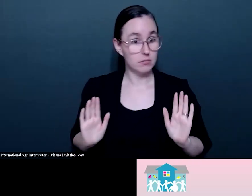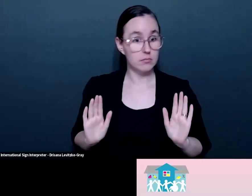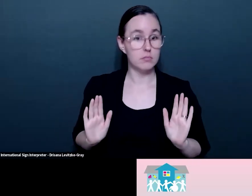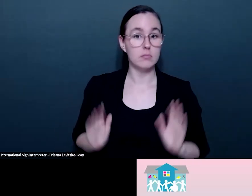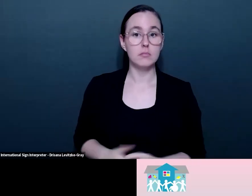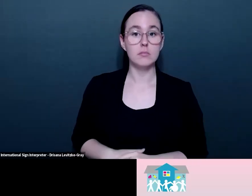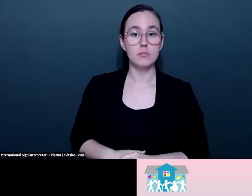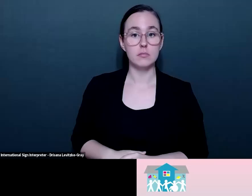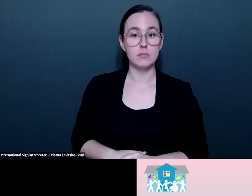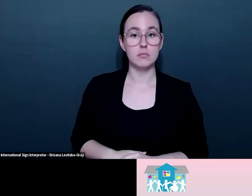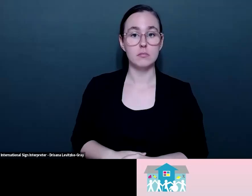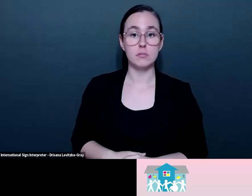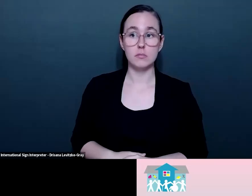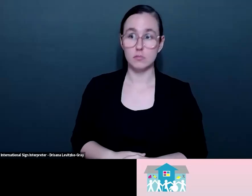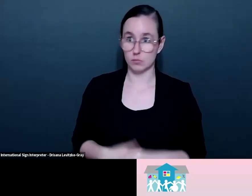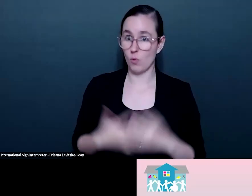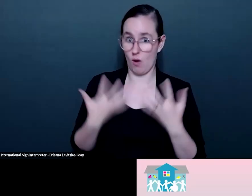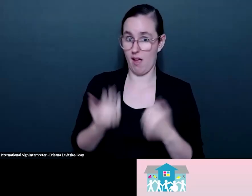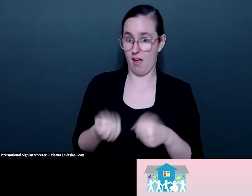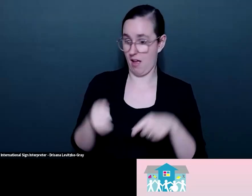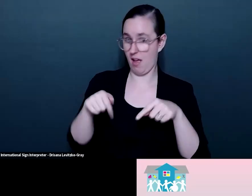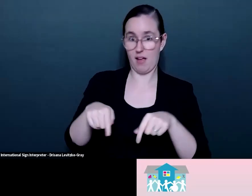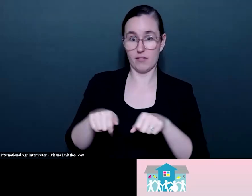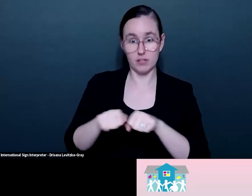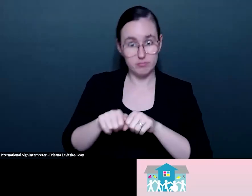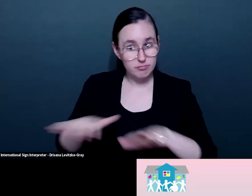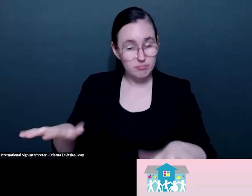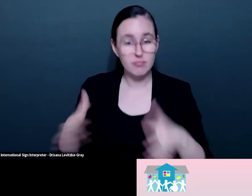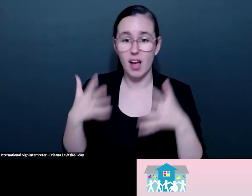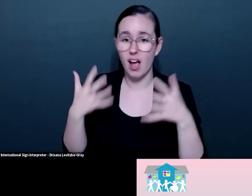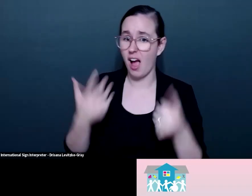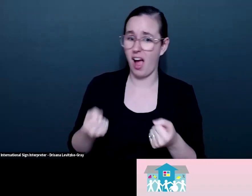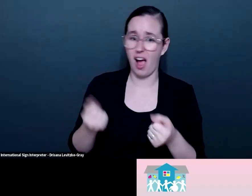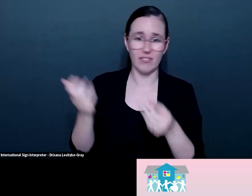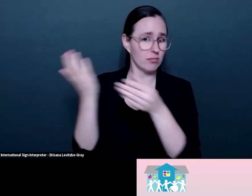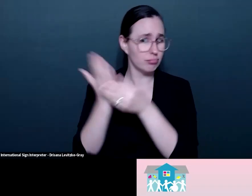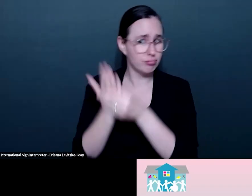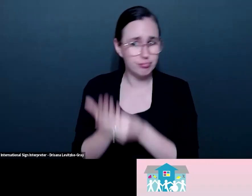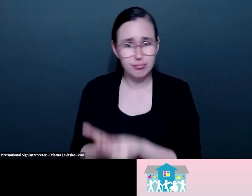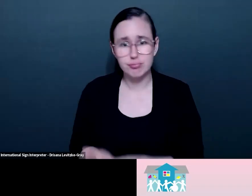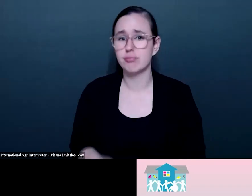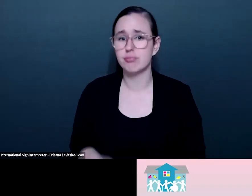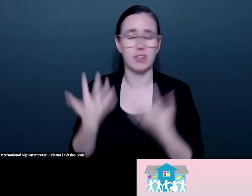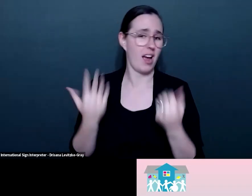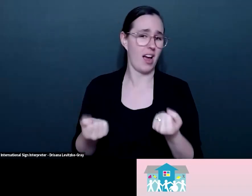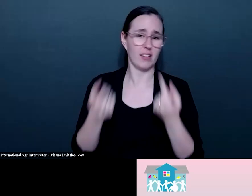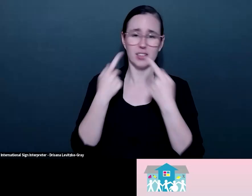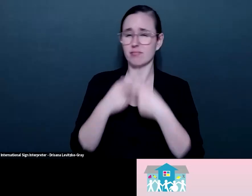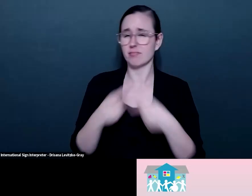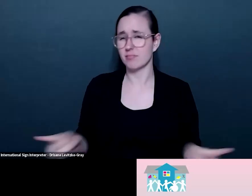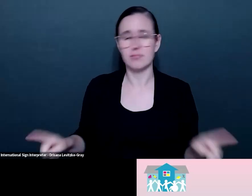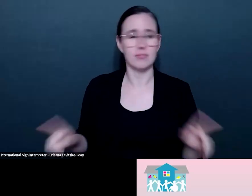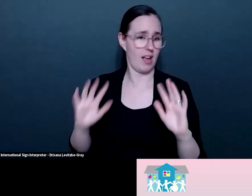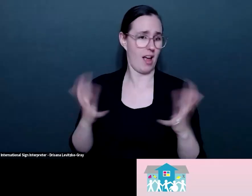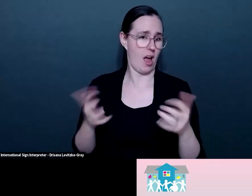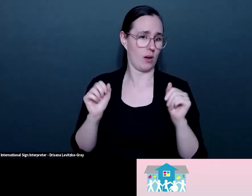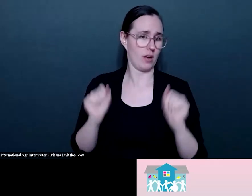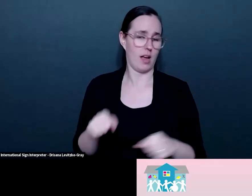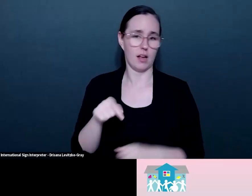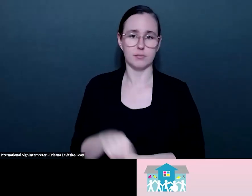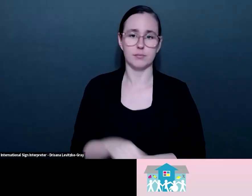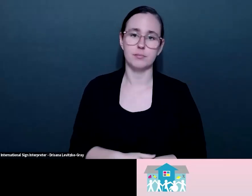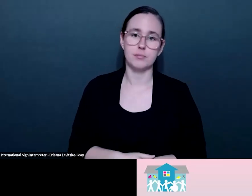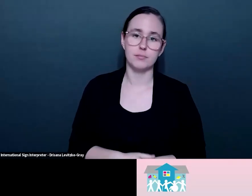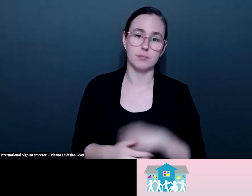une documentation sur comment on peut utiliser ce modèle juste pour pouvoir